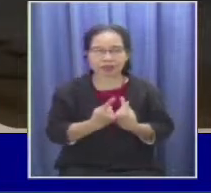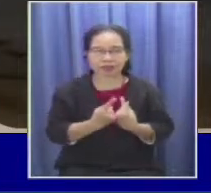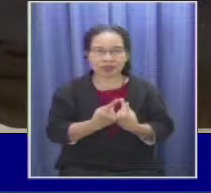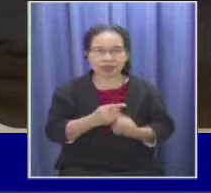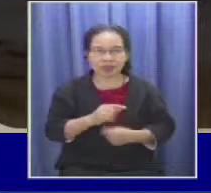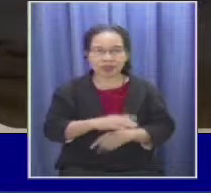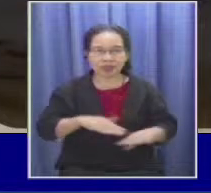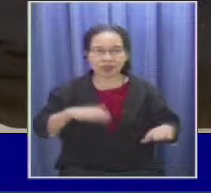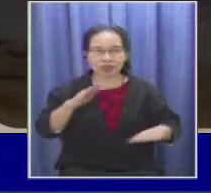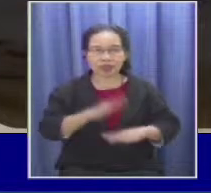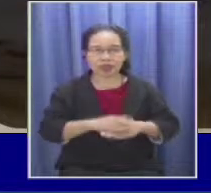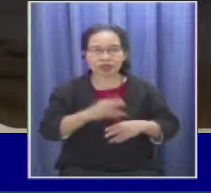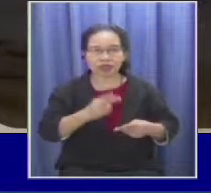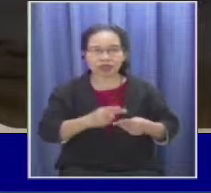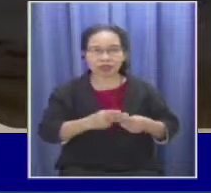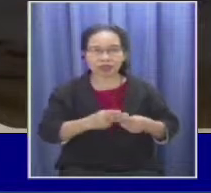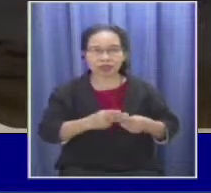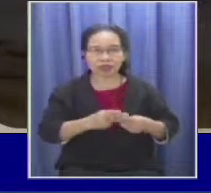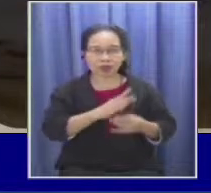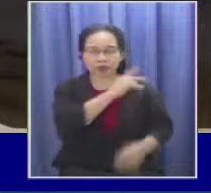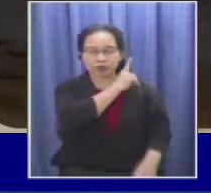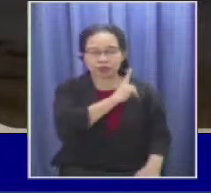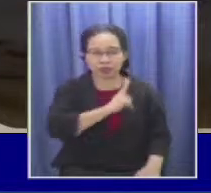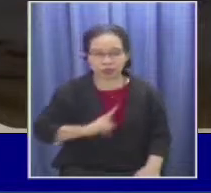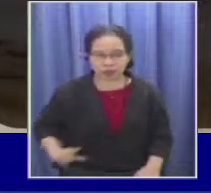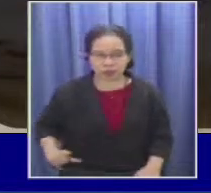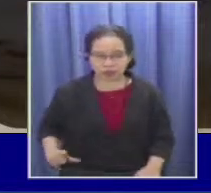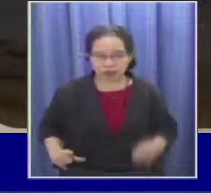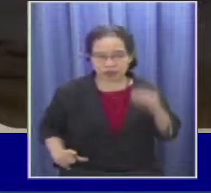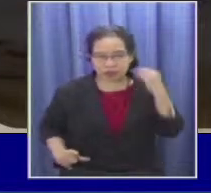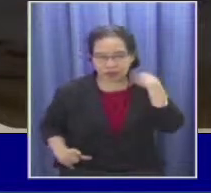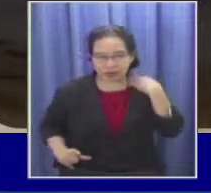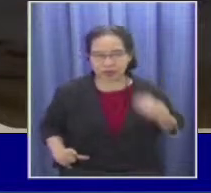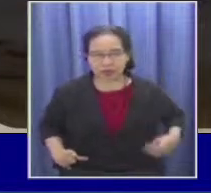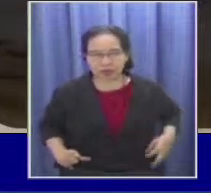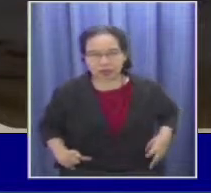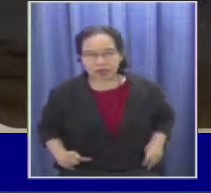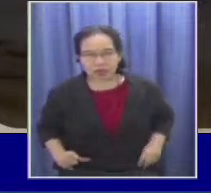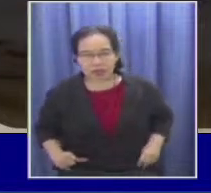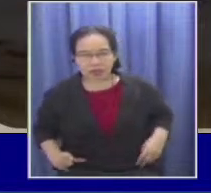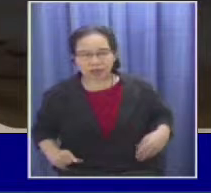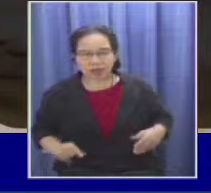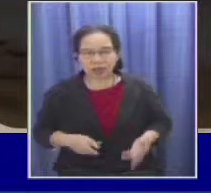wo bɔne na ba Awurade din